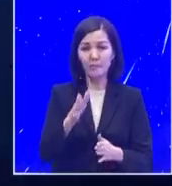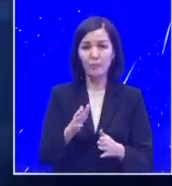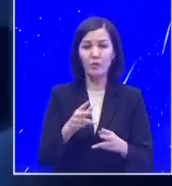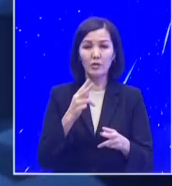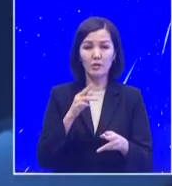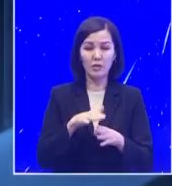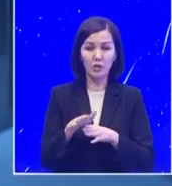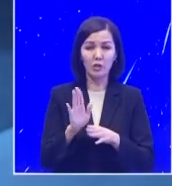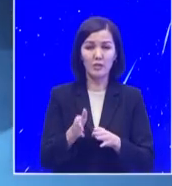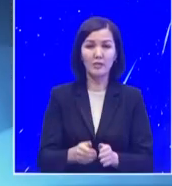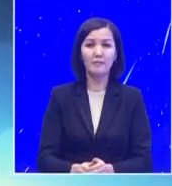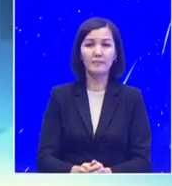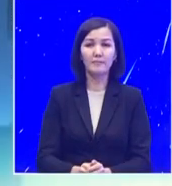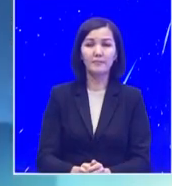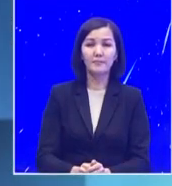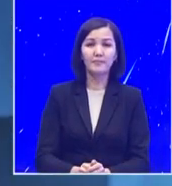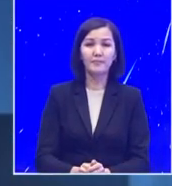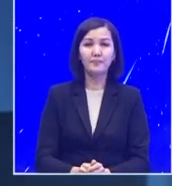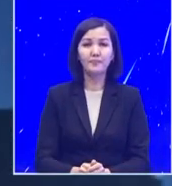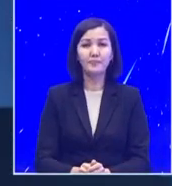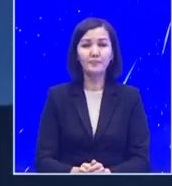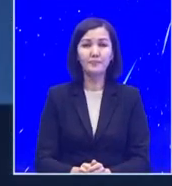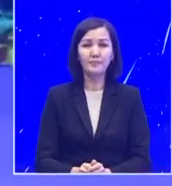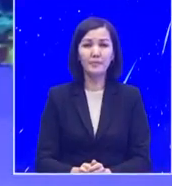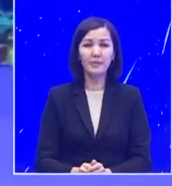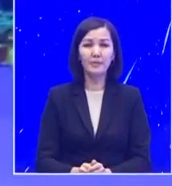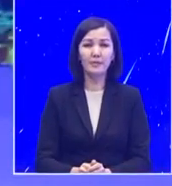Гульназ Мустафа, Жаслан Шенгенже, телеканал ЖТСУ.